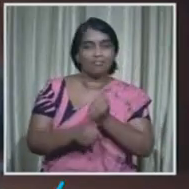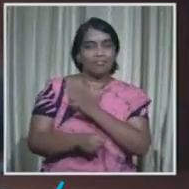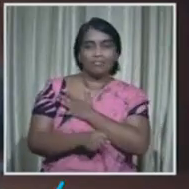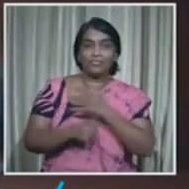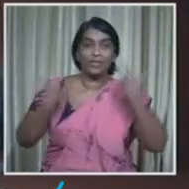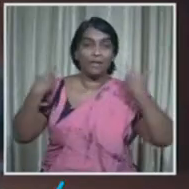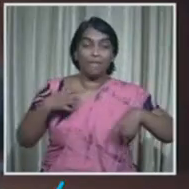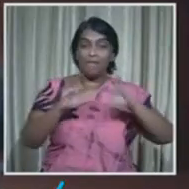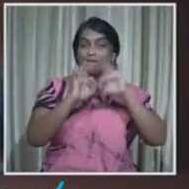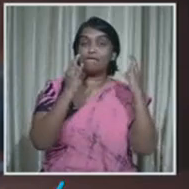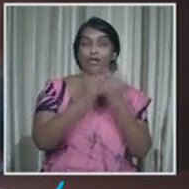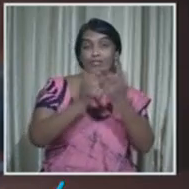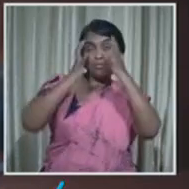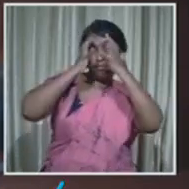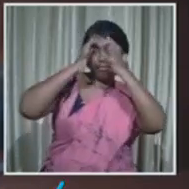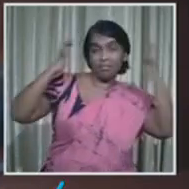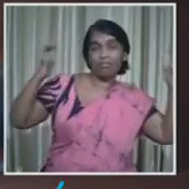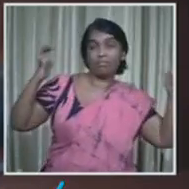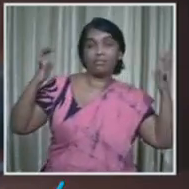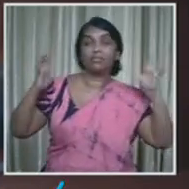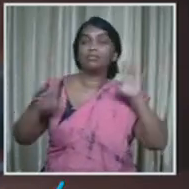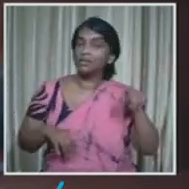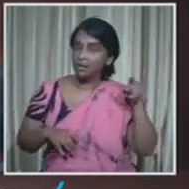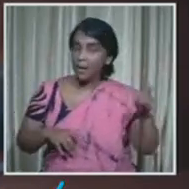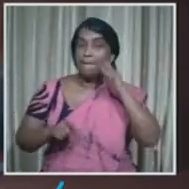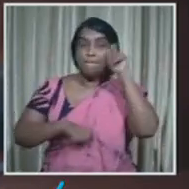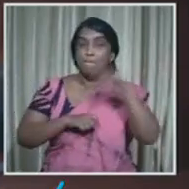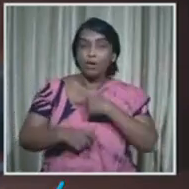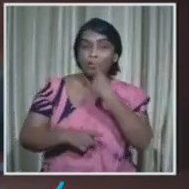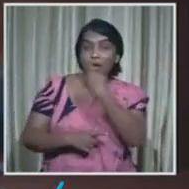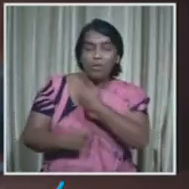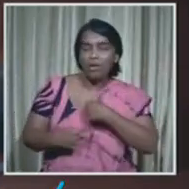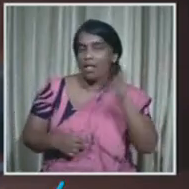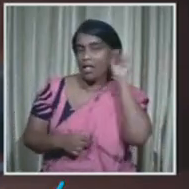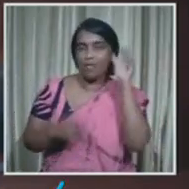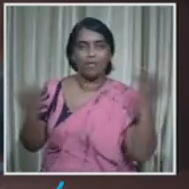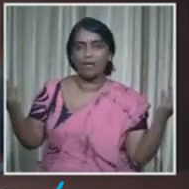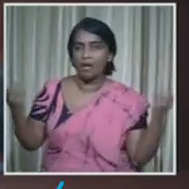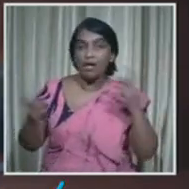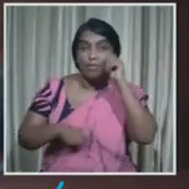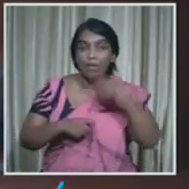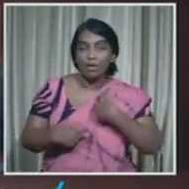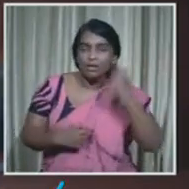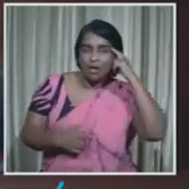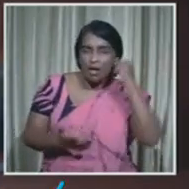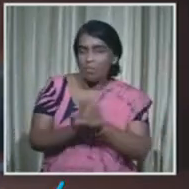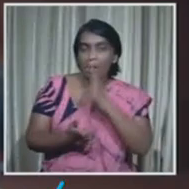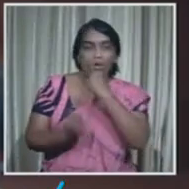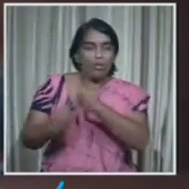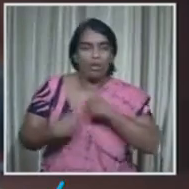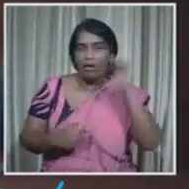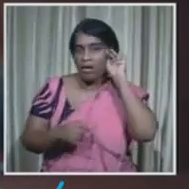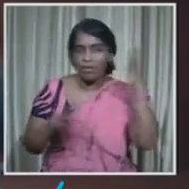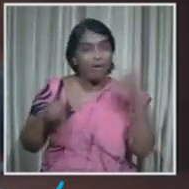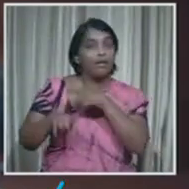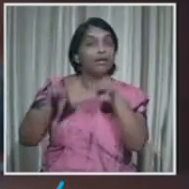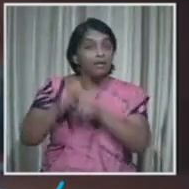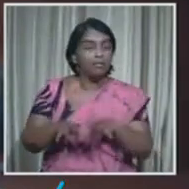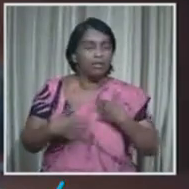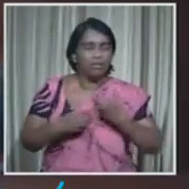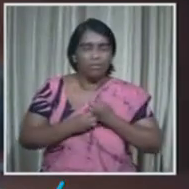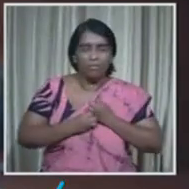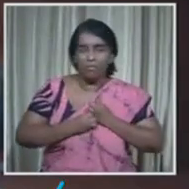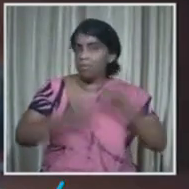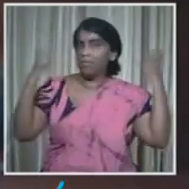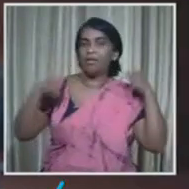රාජපක්ෂ පවුලයි උද්දච්චභාවයෙන් හිටියේ ජනතාවගේ හඬට අහුම්කන් දුන්නේ ජනතාවගේ වේදනාවට අහුම්කන් දුන්නේ ඒක තමයි මේ පුපුරා ගියේ